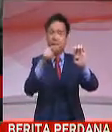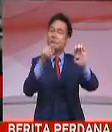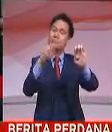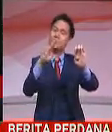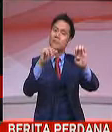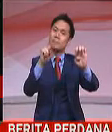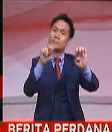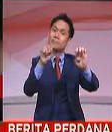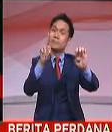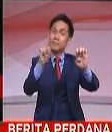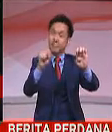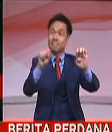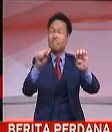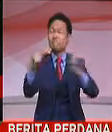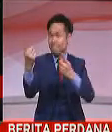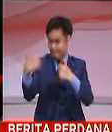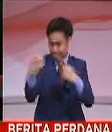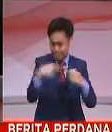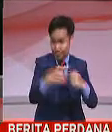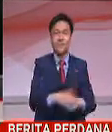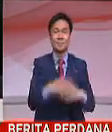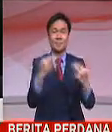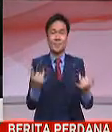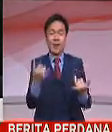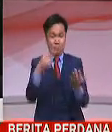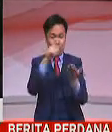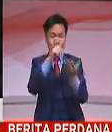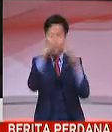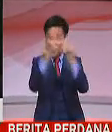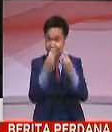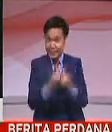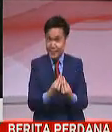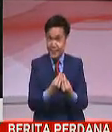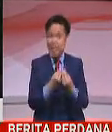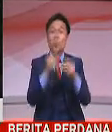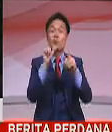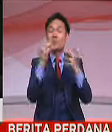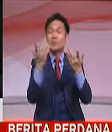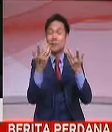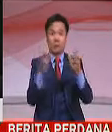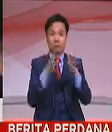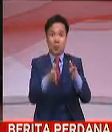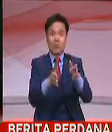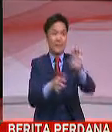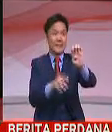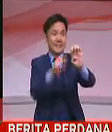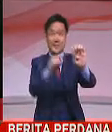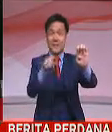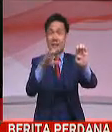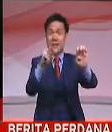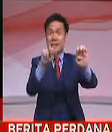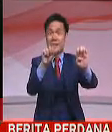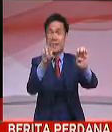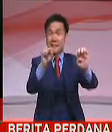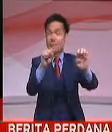Buat pertama kali, Banci 2020 yang turut menggunakan kaedah e-census ataupun bancian secara